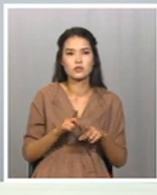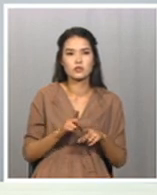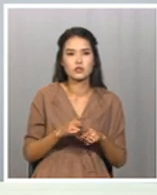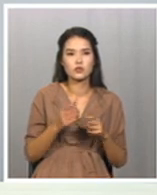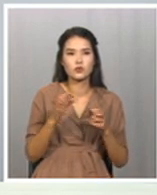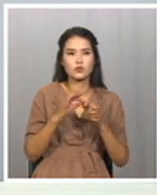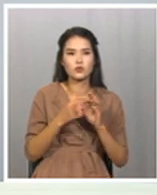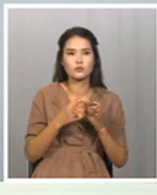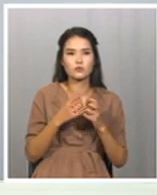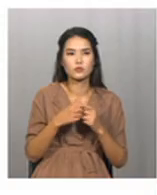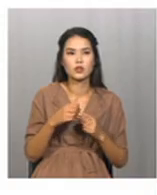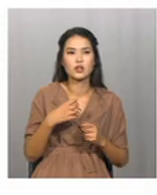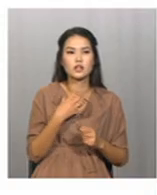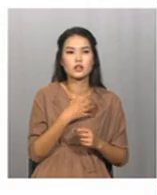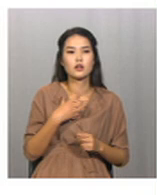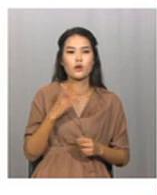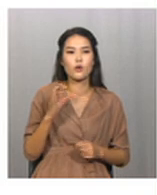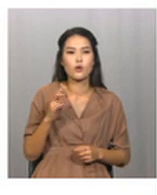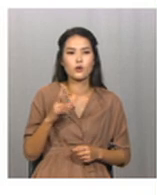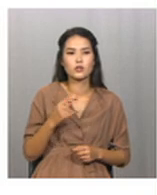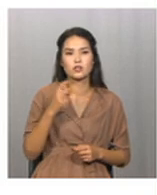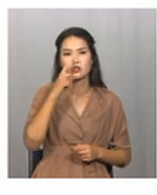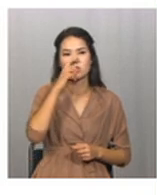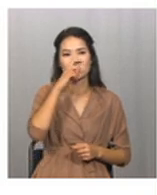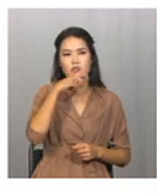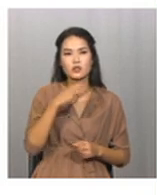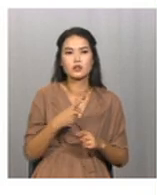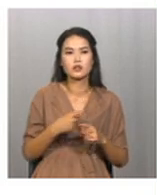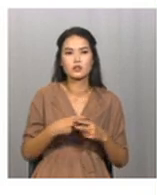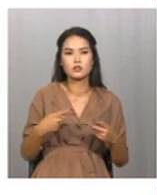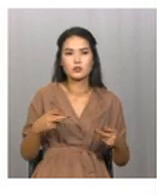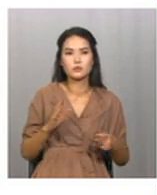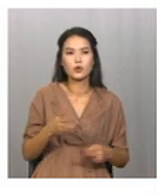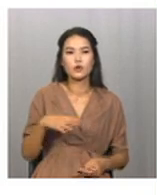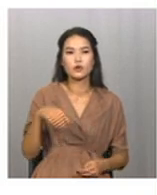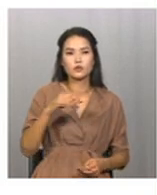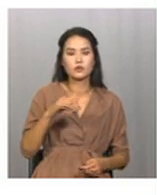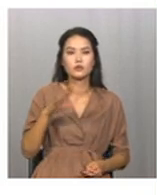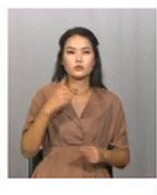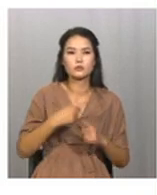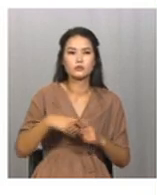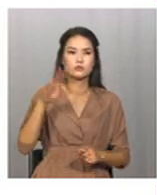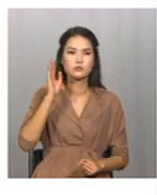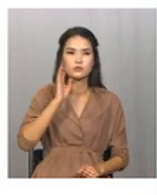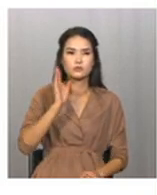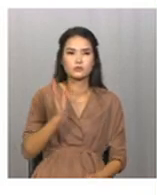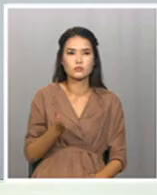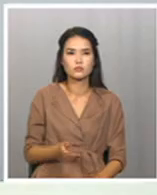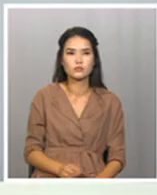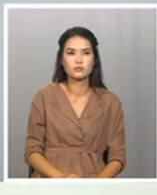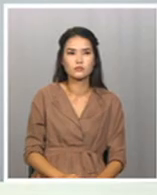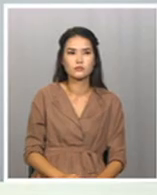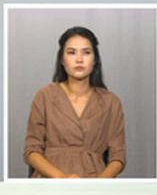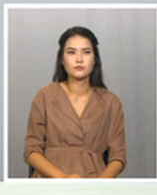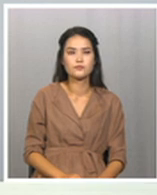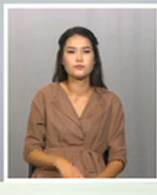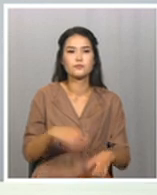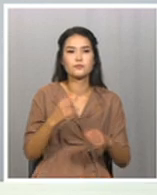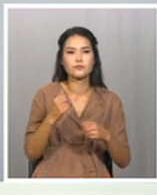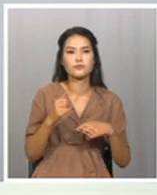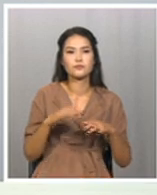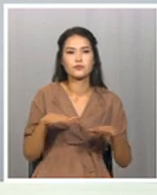болсақ, негіздік оксид қышқылмен әрекеттескен кезде тұз және су түзіледі.